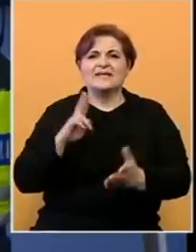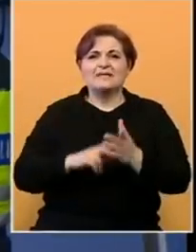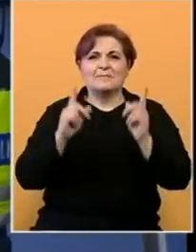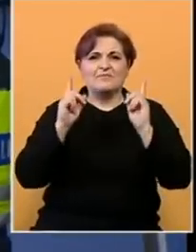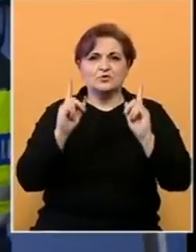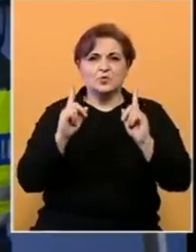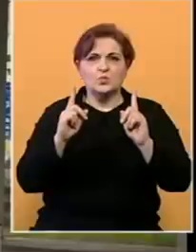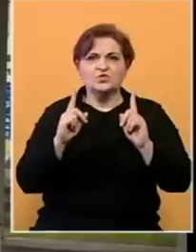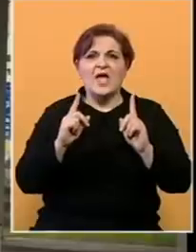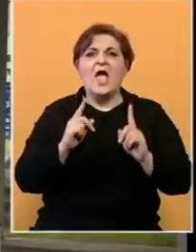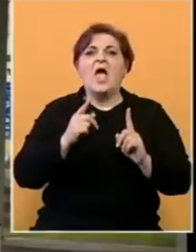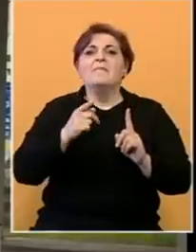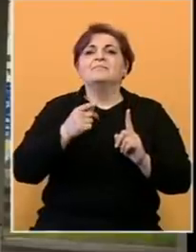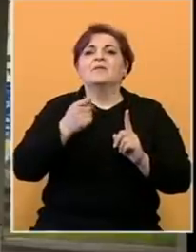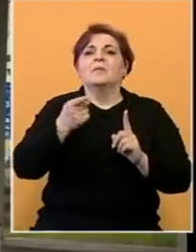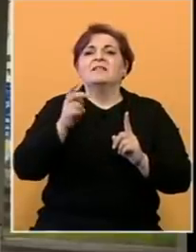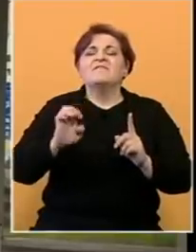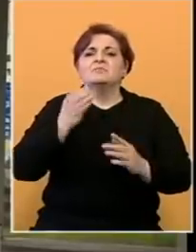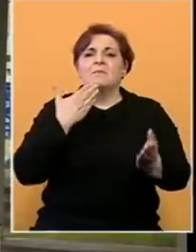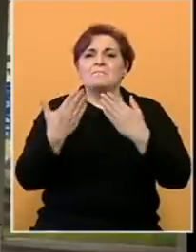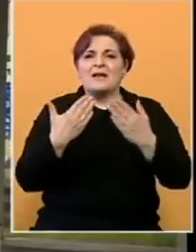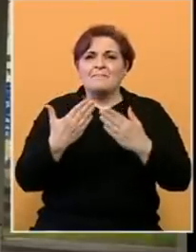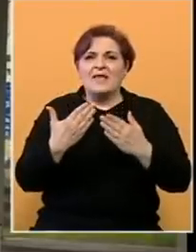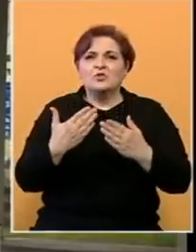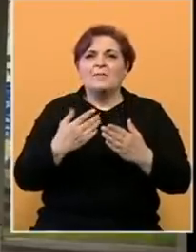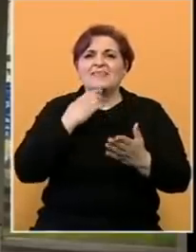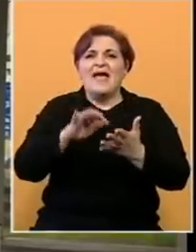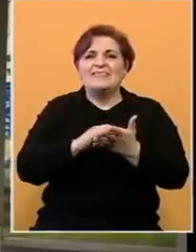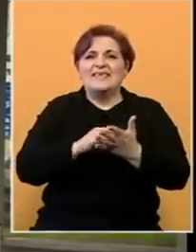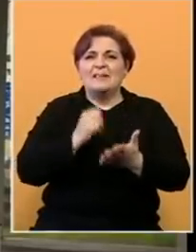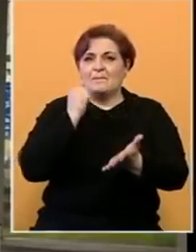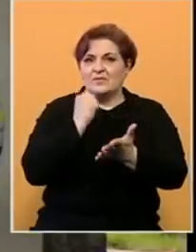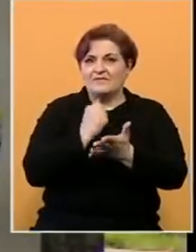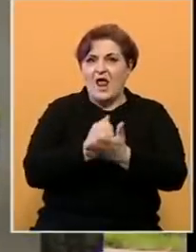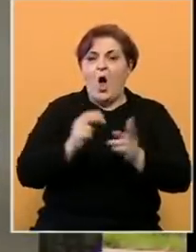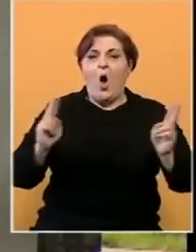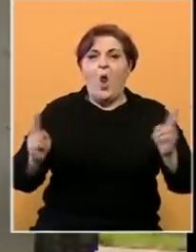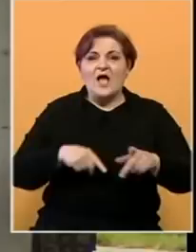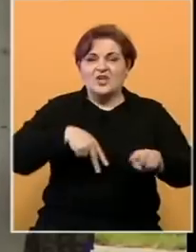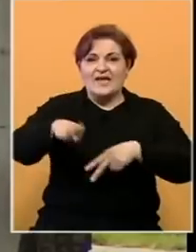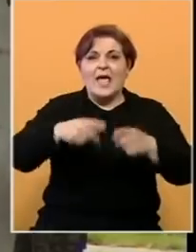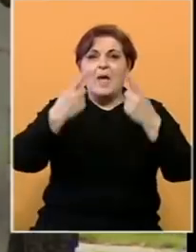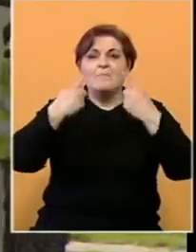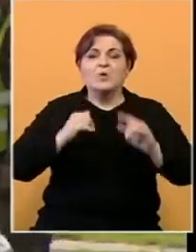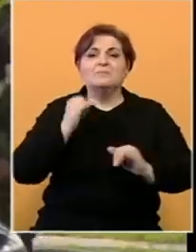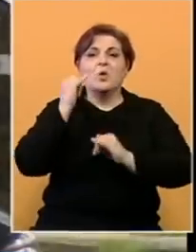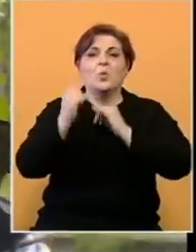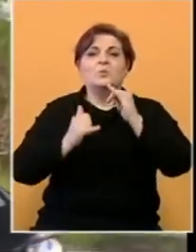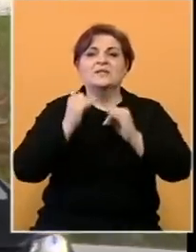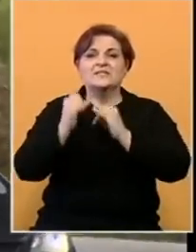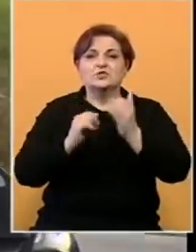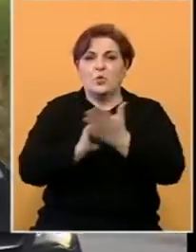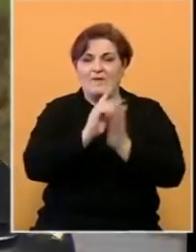Reinders u debati pred Europskim parlamentom kaže da se digitalnim certifikatima želi olakšati kretanje posebno u